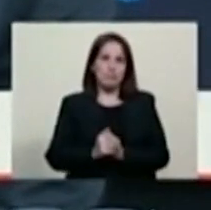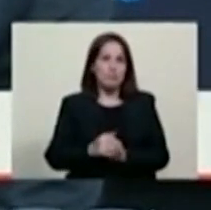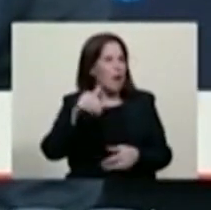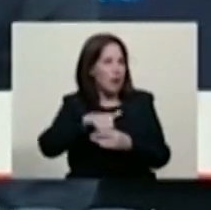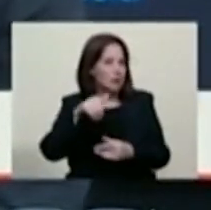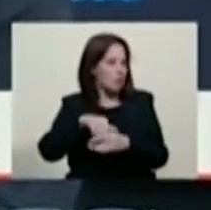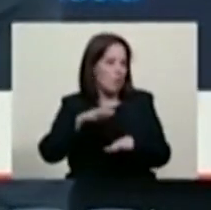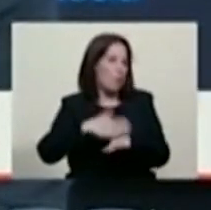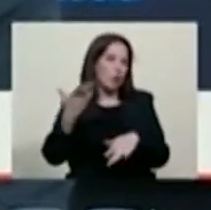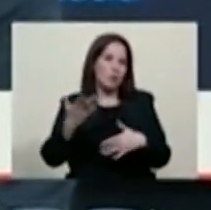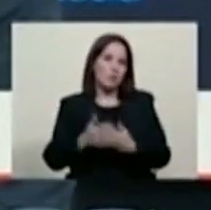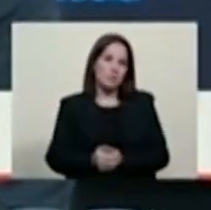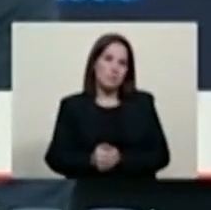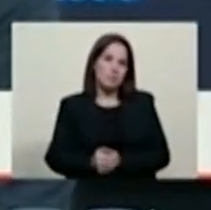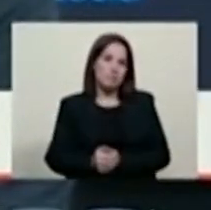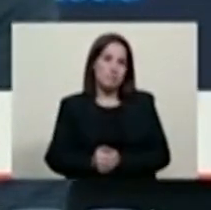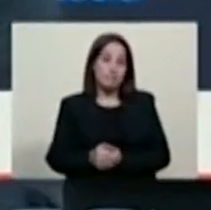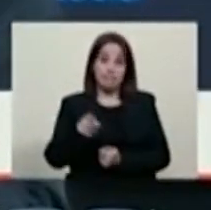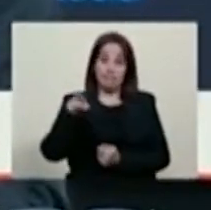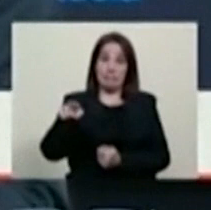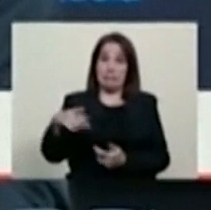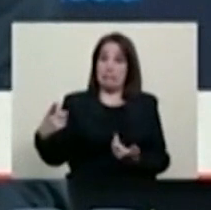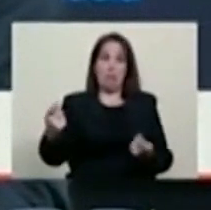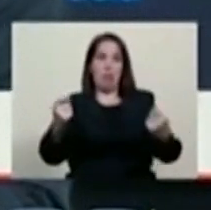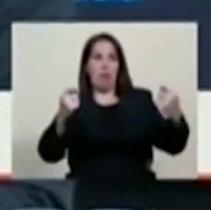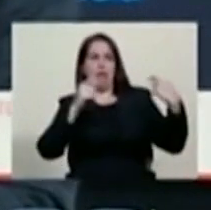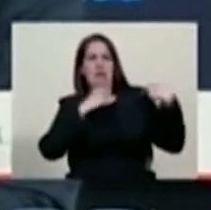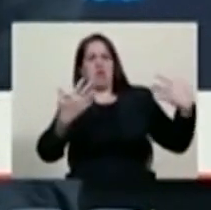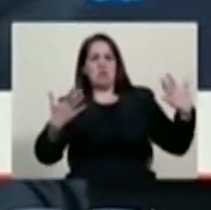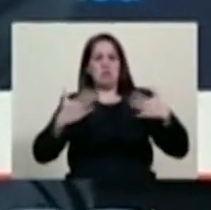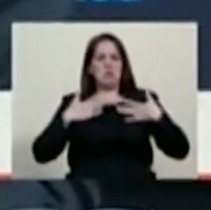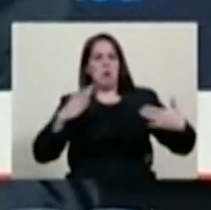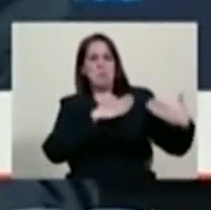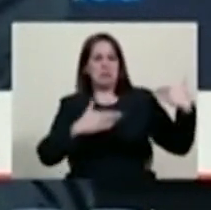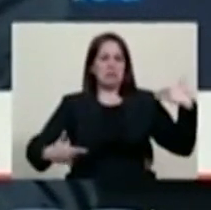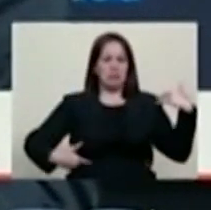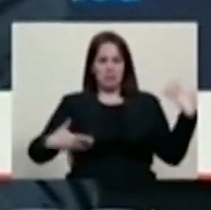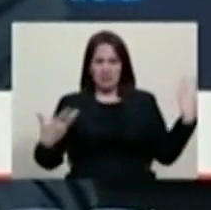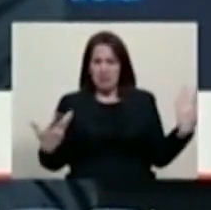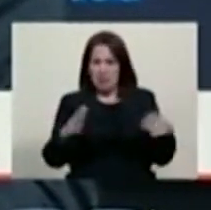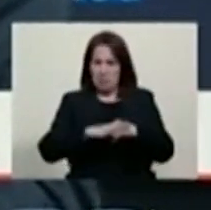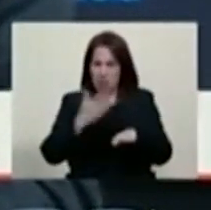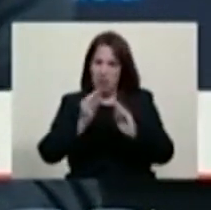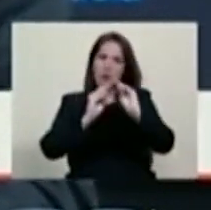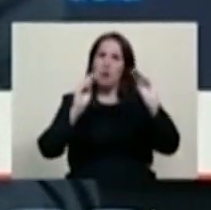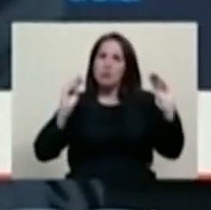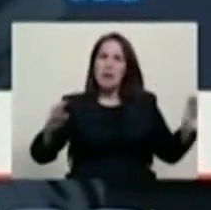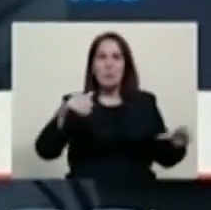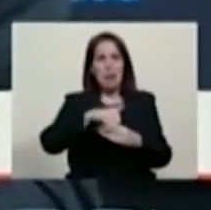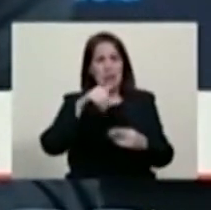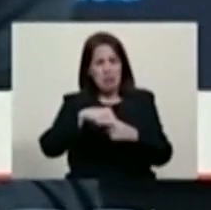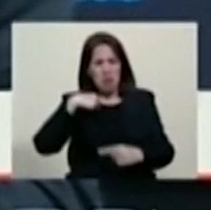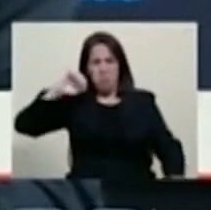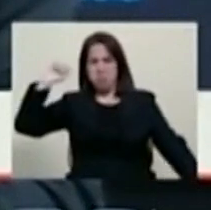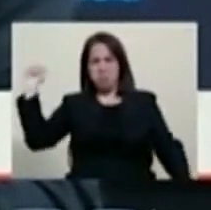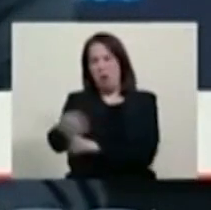Miért nem írt még ki választásokat? Az állítólagos önjelölt miért nem erősíti meg a saját lázadását az emberek szavazataival?